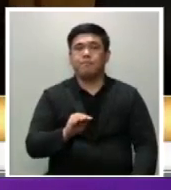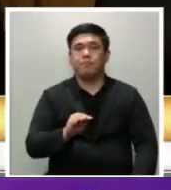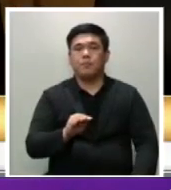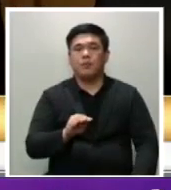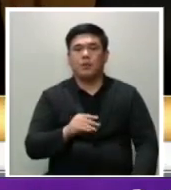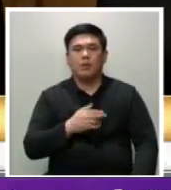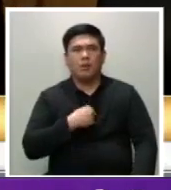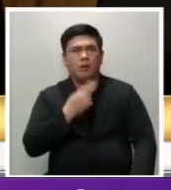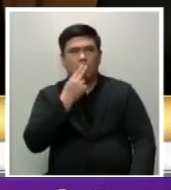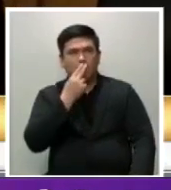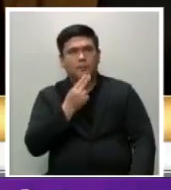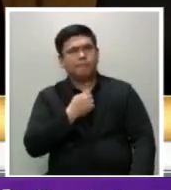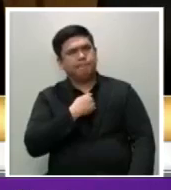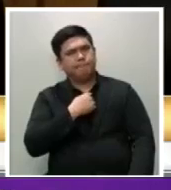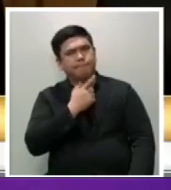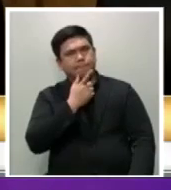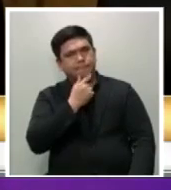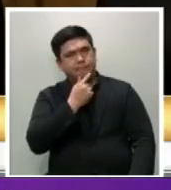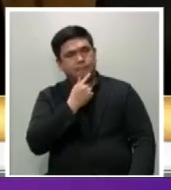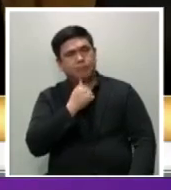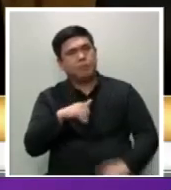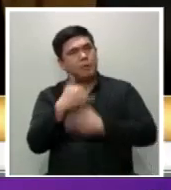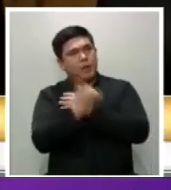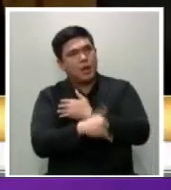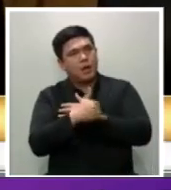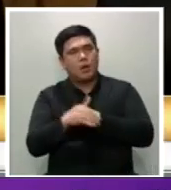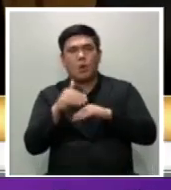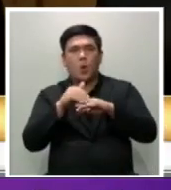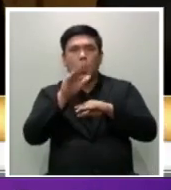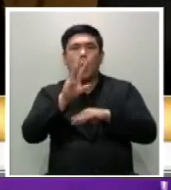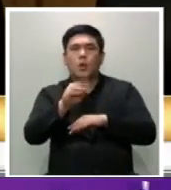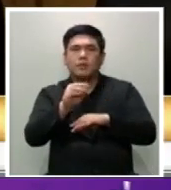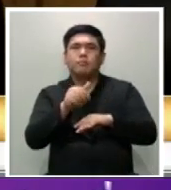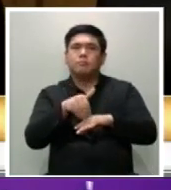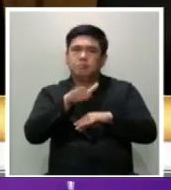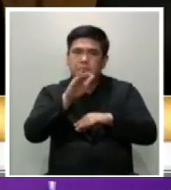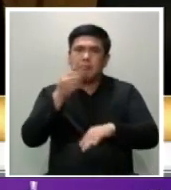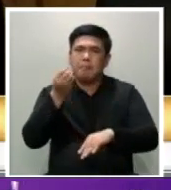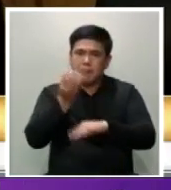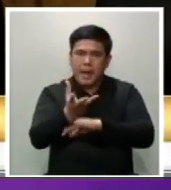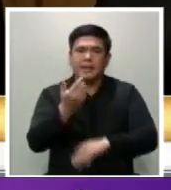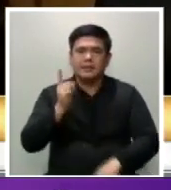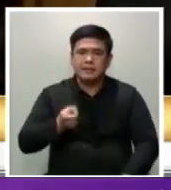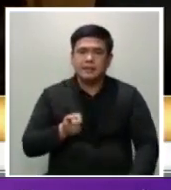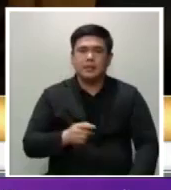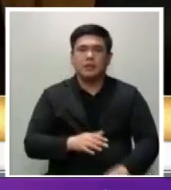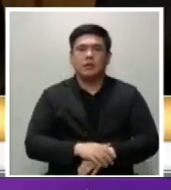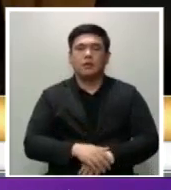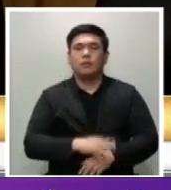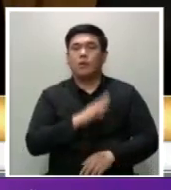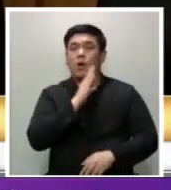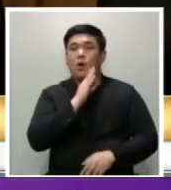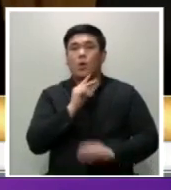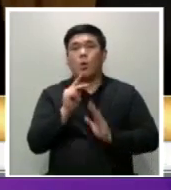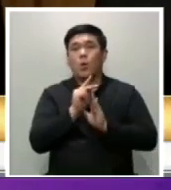40% ผมว่าบางทีเพราะอาจจะเชื่อมั้งว่าบุหรี่นอกเนี่ยมันต้องเกิน60บาทแล้วเกินอยู่เวลานั้นที่ไหนได้พอกฎกระทรว